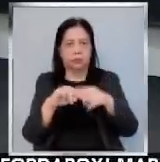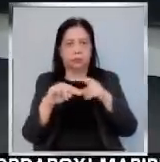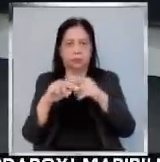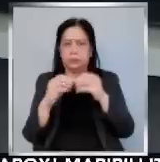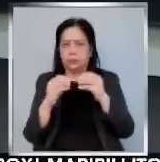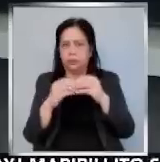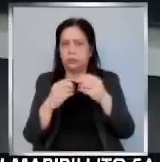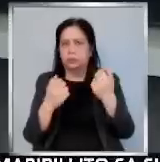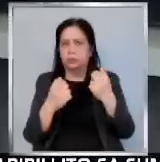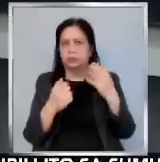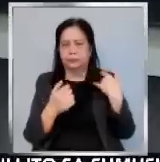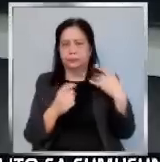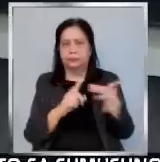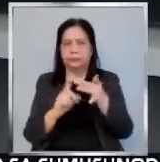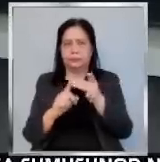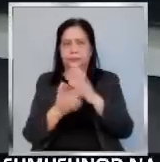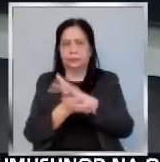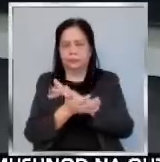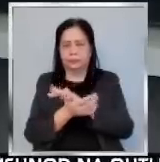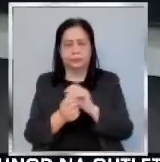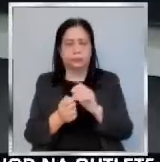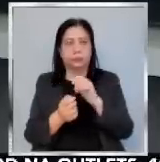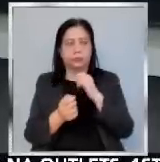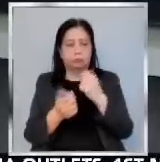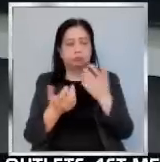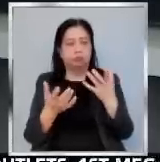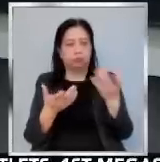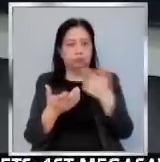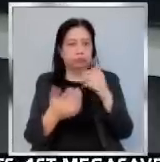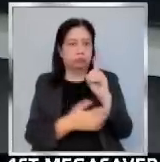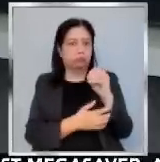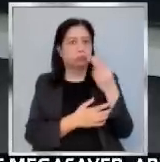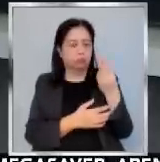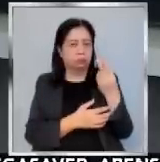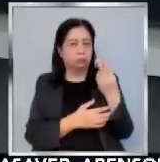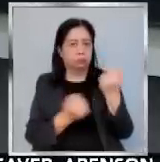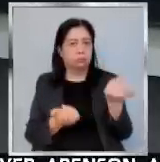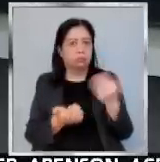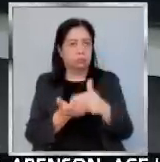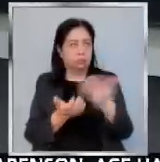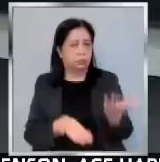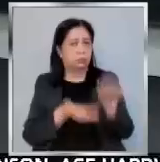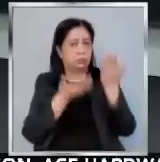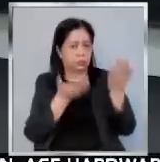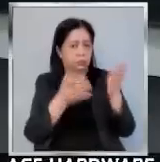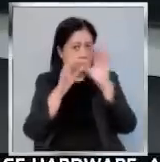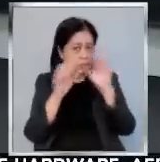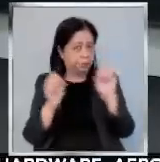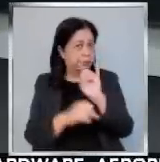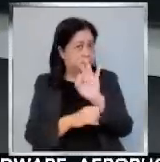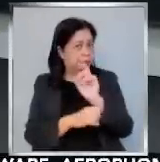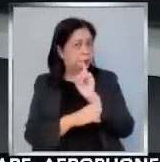kaso ng COVID-19. Hindi naman daw magdadalawang isip ang Department of Health na irekomenda yan sa Pangulo kung